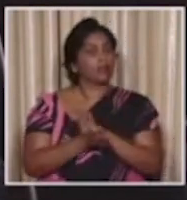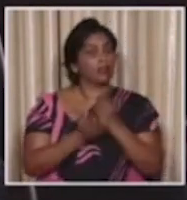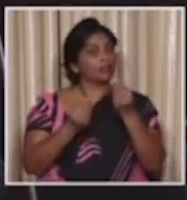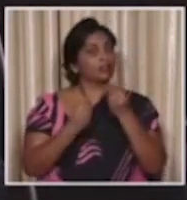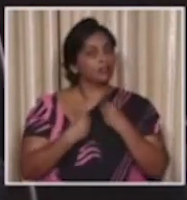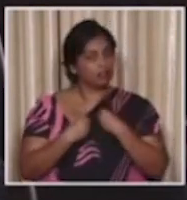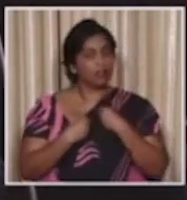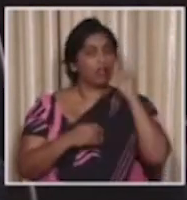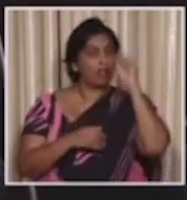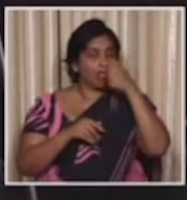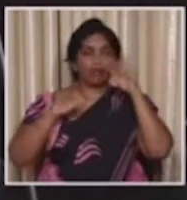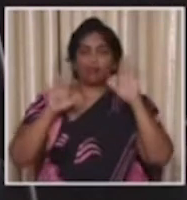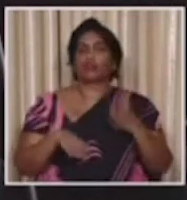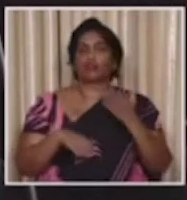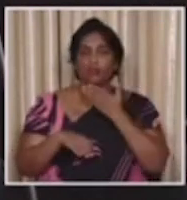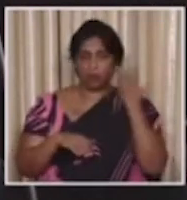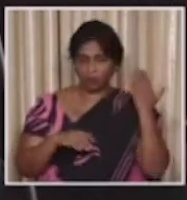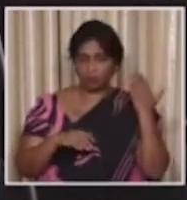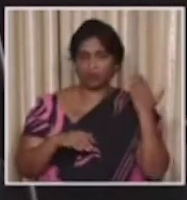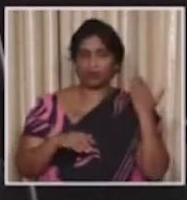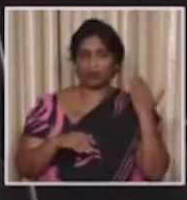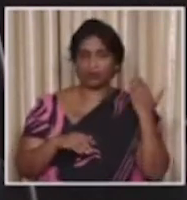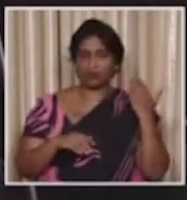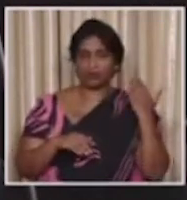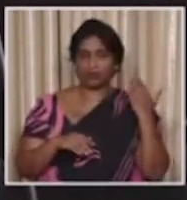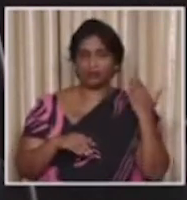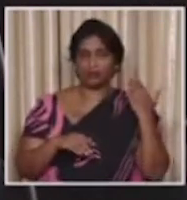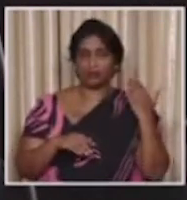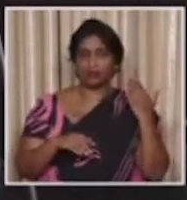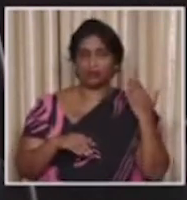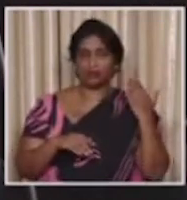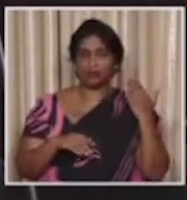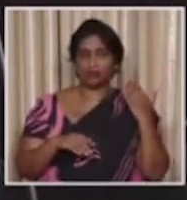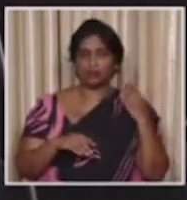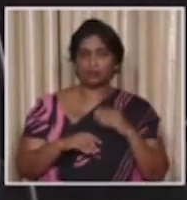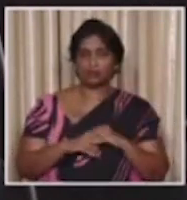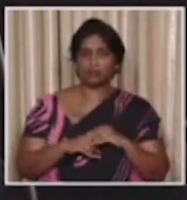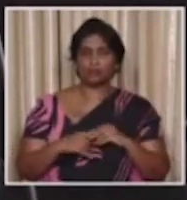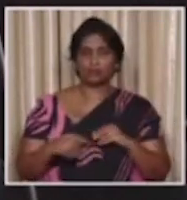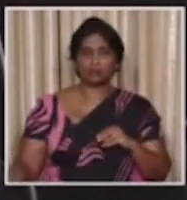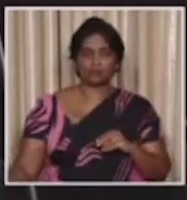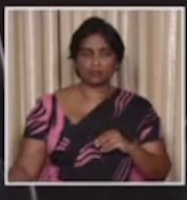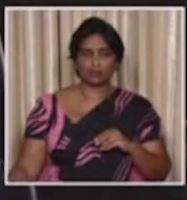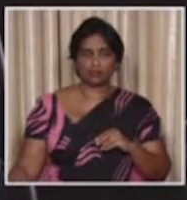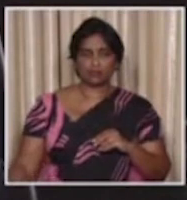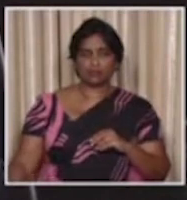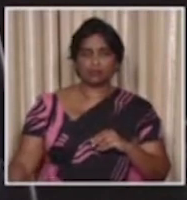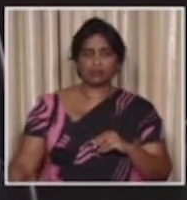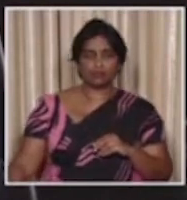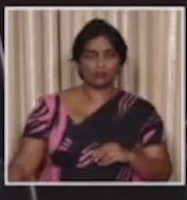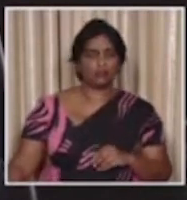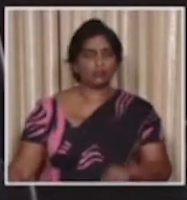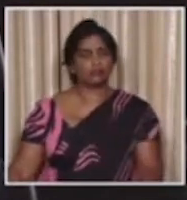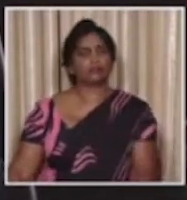දුන්නොතින් මේ අලි ටිකට ඉන්න පුළුවන්. ඔබතුමාට මිනිත්තු දෙකක් කාලයක් තියෙනවා. මම ගායන්තම තුමාගේ විනාඩියක් දෙන්නේ කියලා. ඔබතුමාට මිනිත්තු දෙකක් තියෙනවා තමයි. හරි හරි.